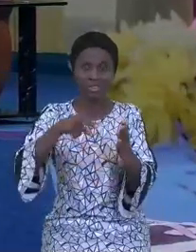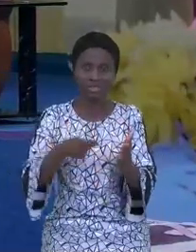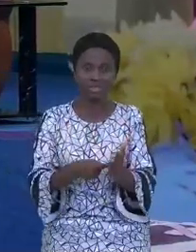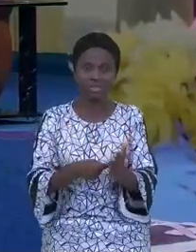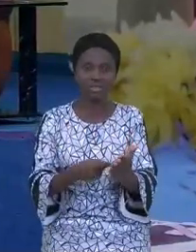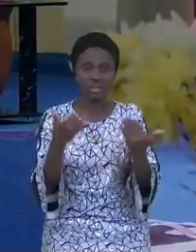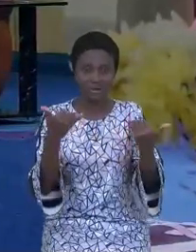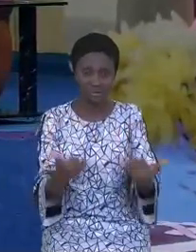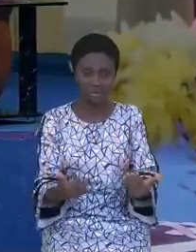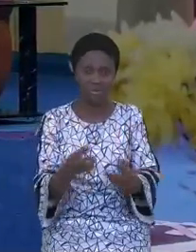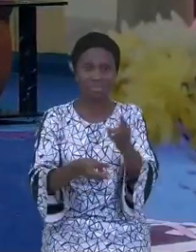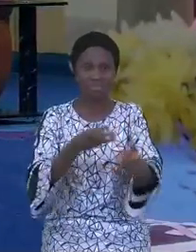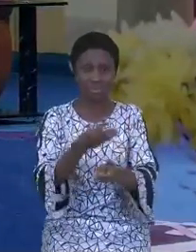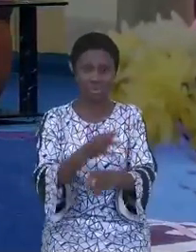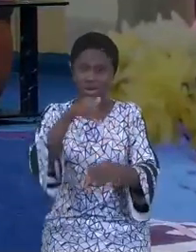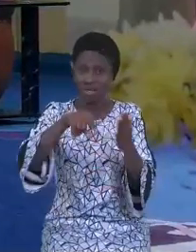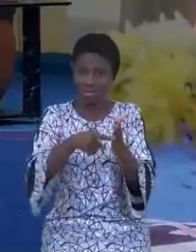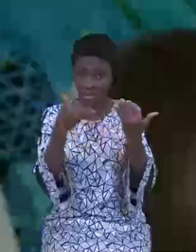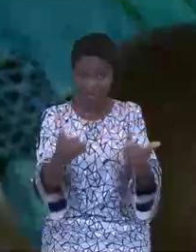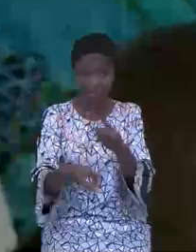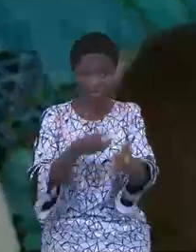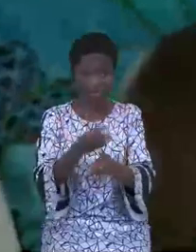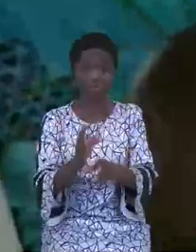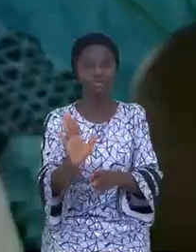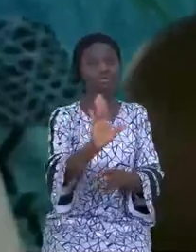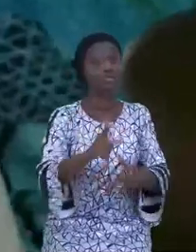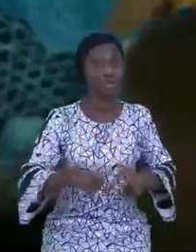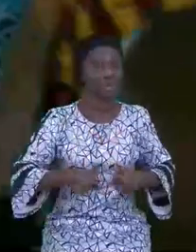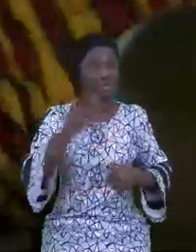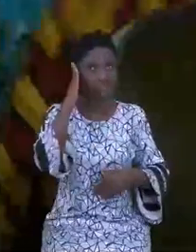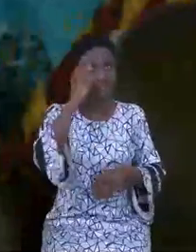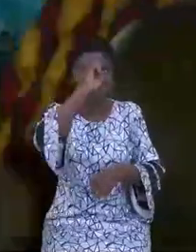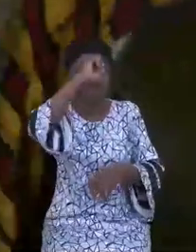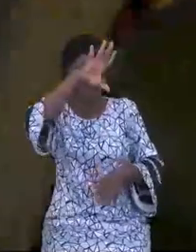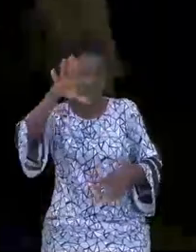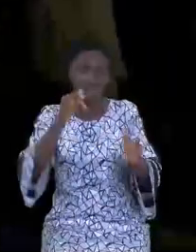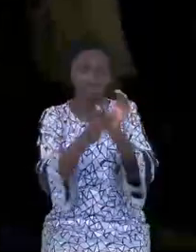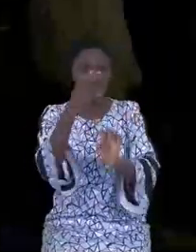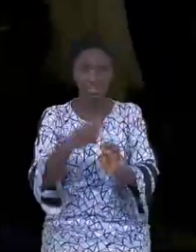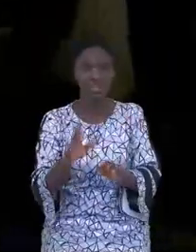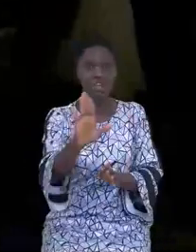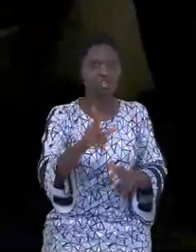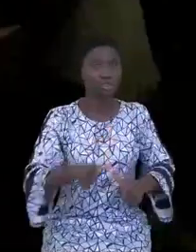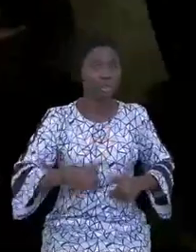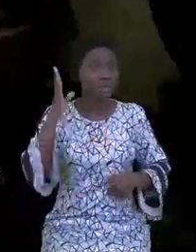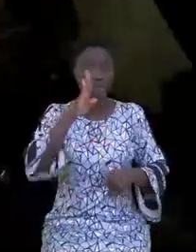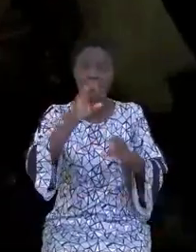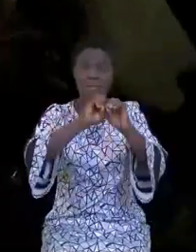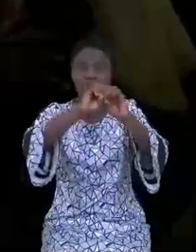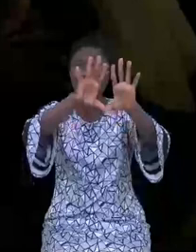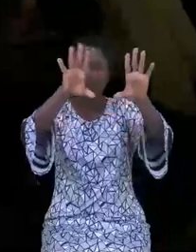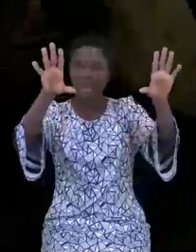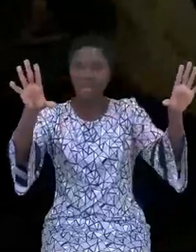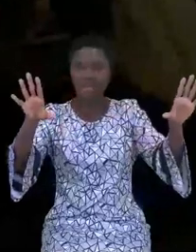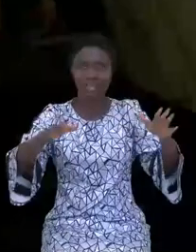Dans ce siècle présent, ta vie va briller, ta vie sera rayonnante et ta vie